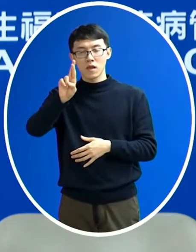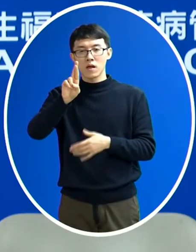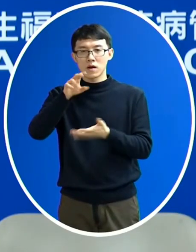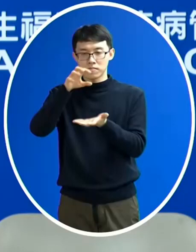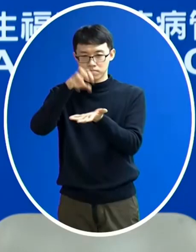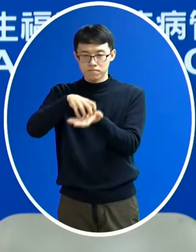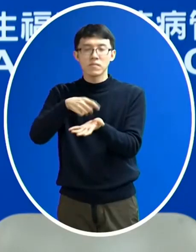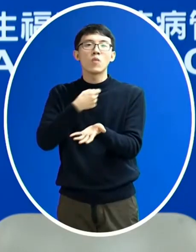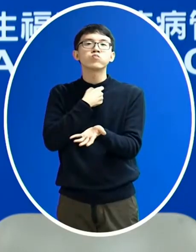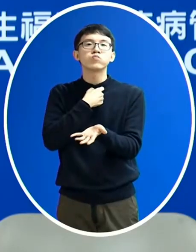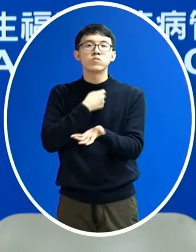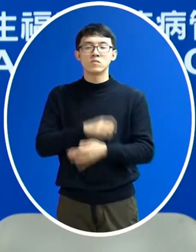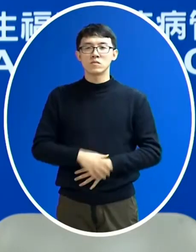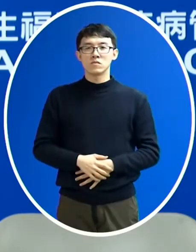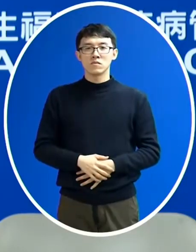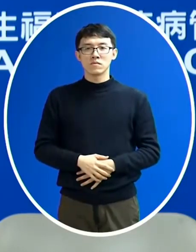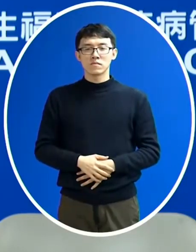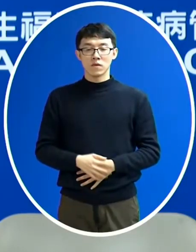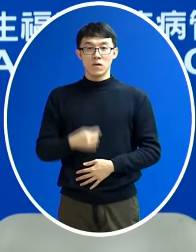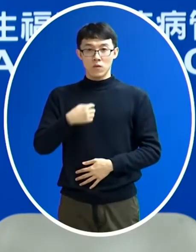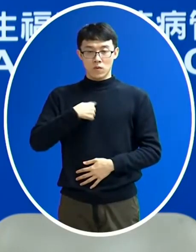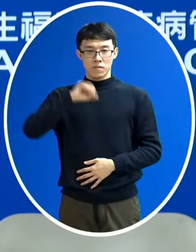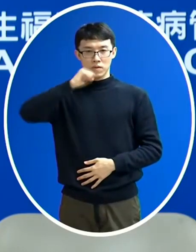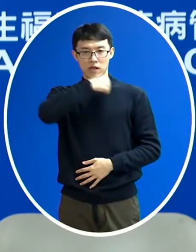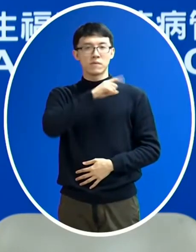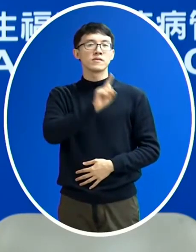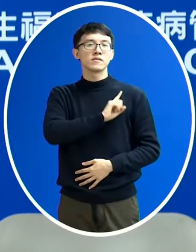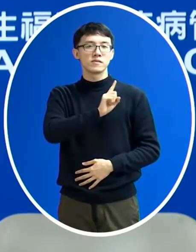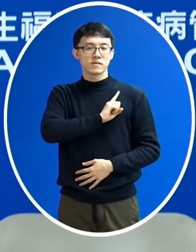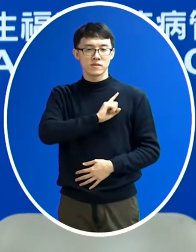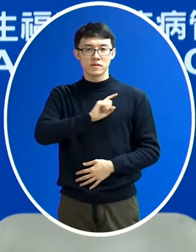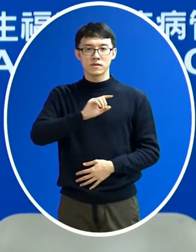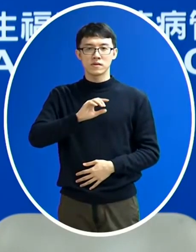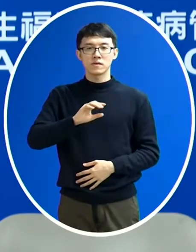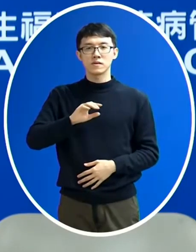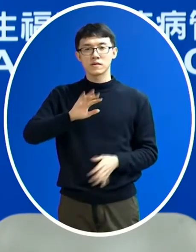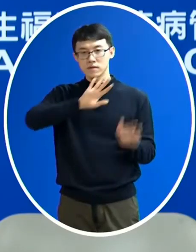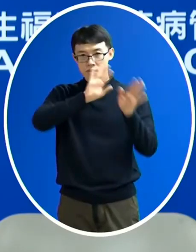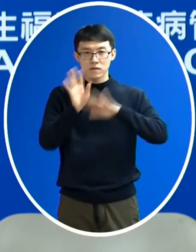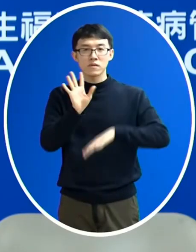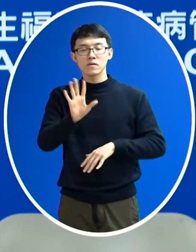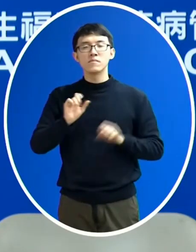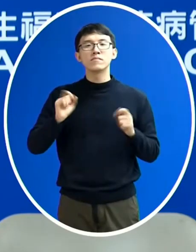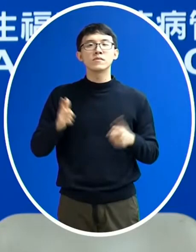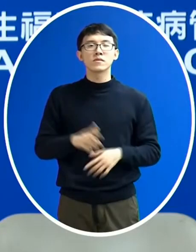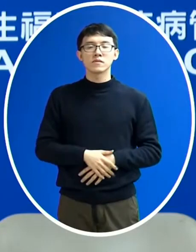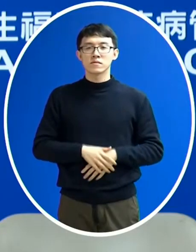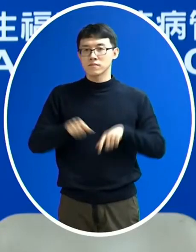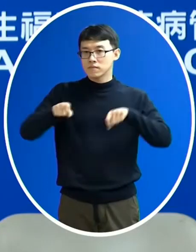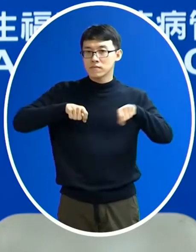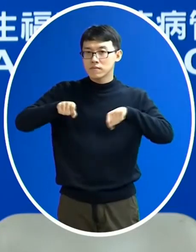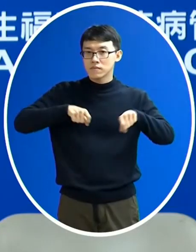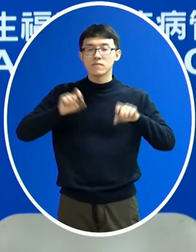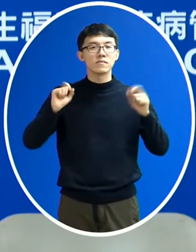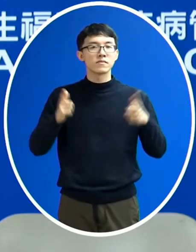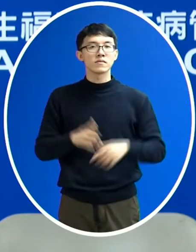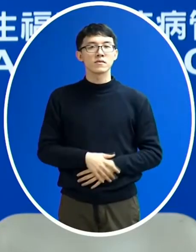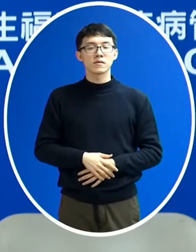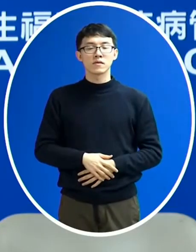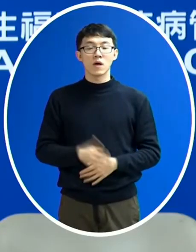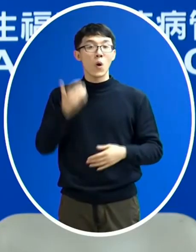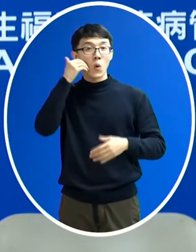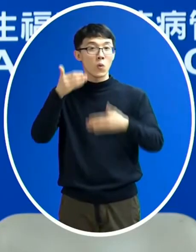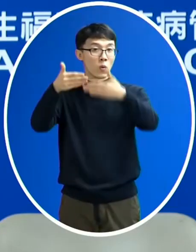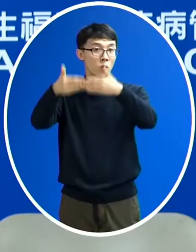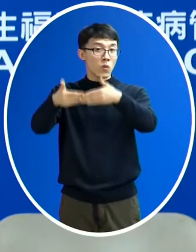经有我们自己的方法，就是说从中国四个航点飞过来直飞的，我们是因